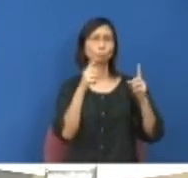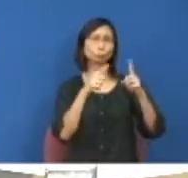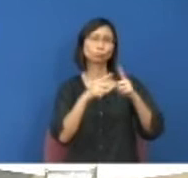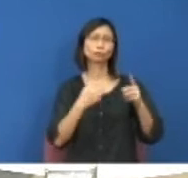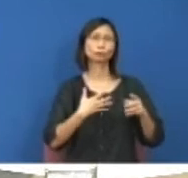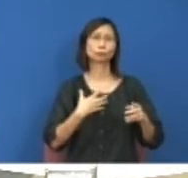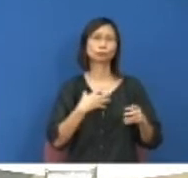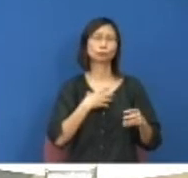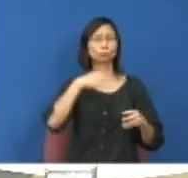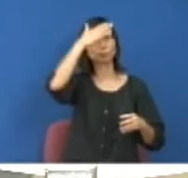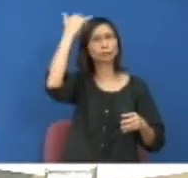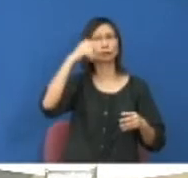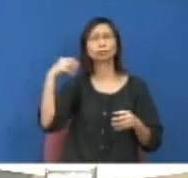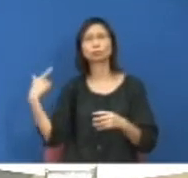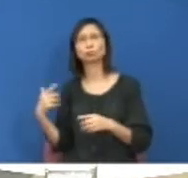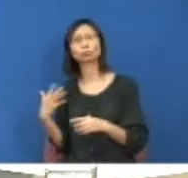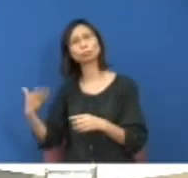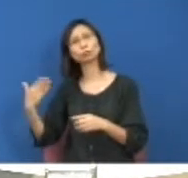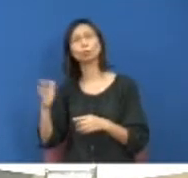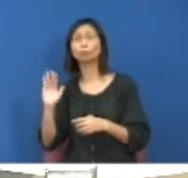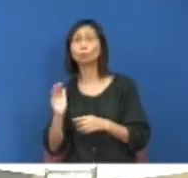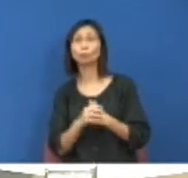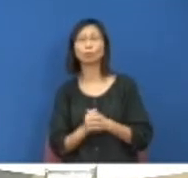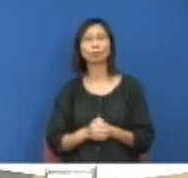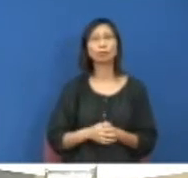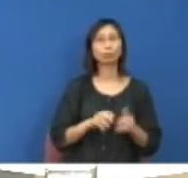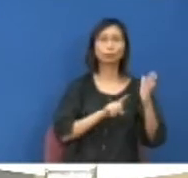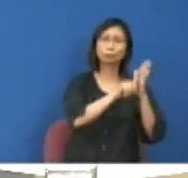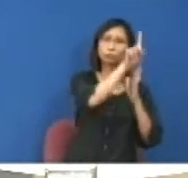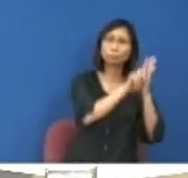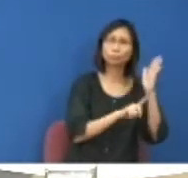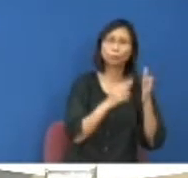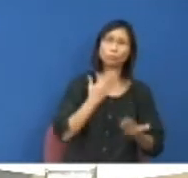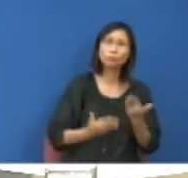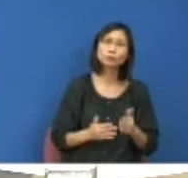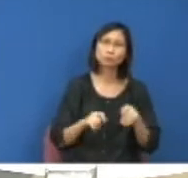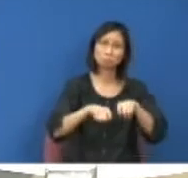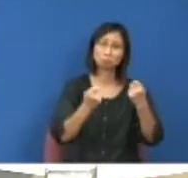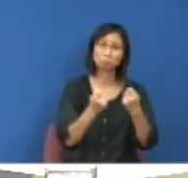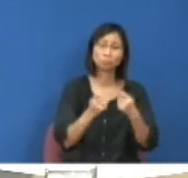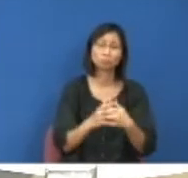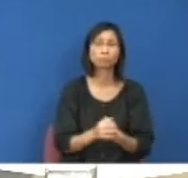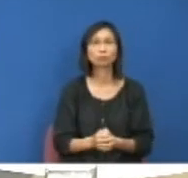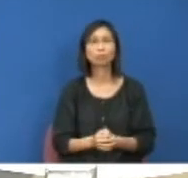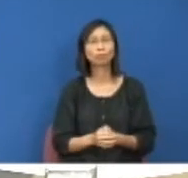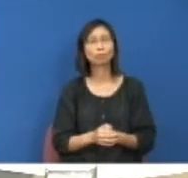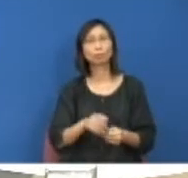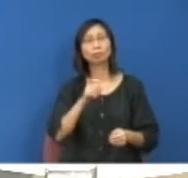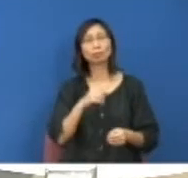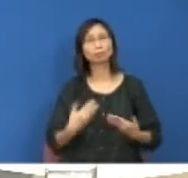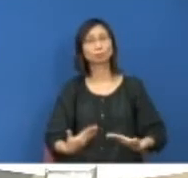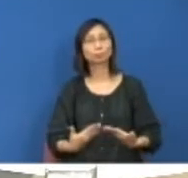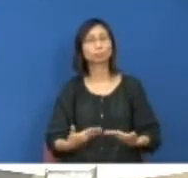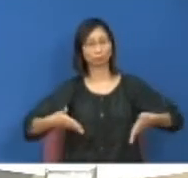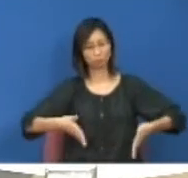的，就是說水銀是有問題的，更加不反映到。其實今天的街頭抗爭，或